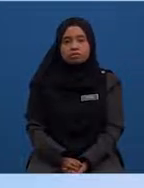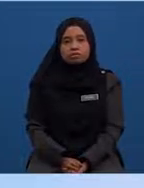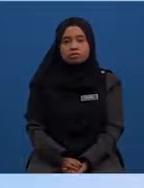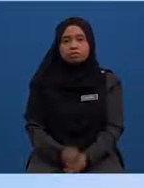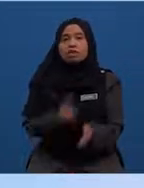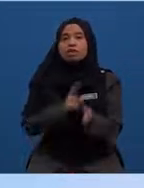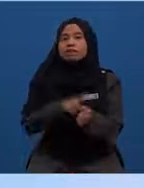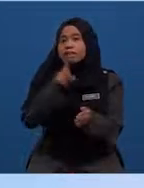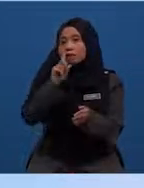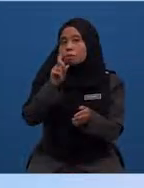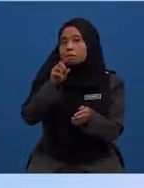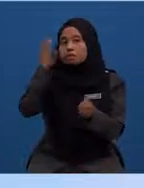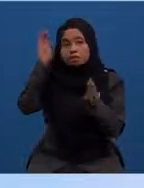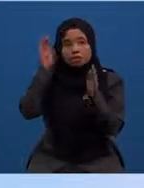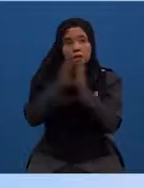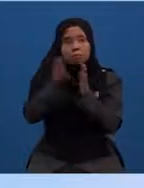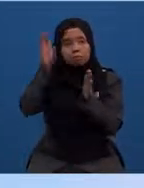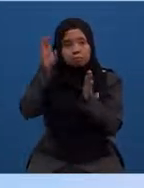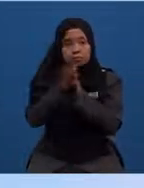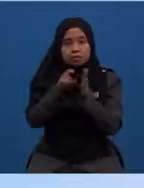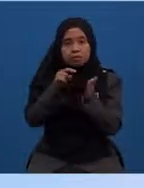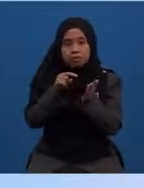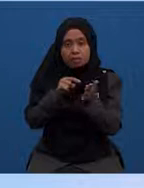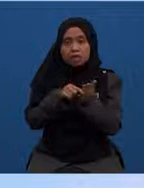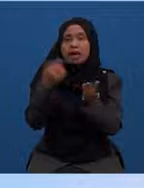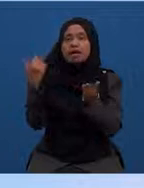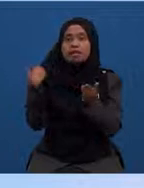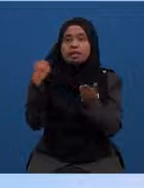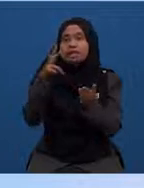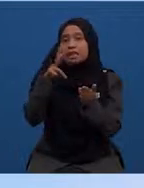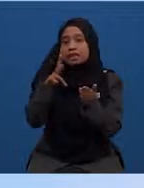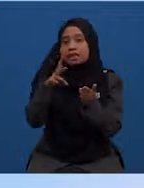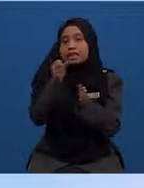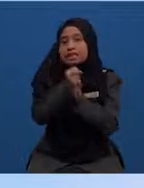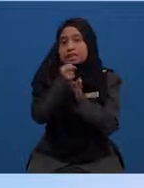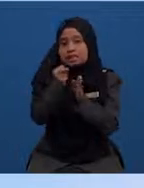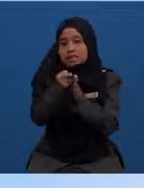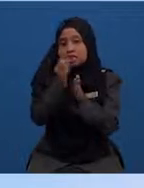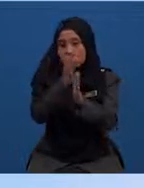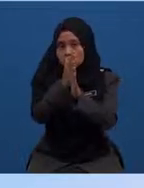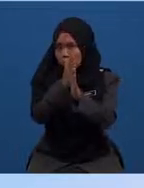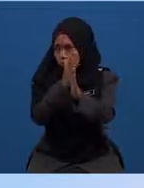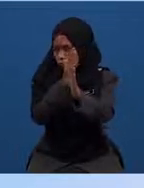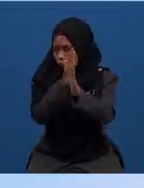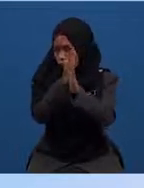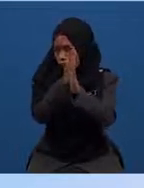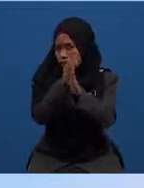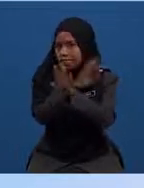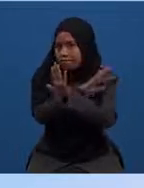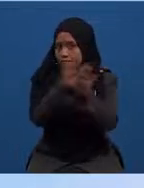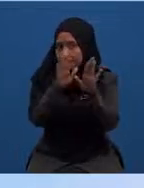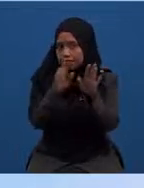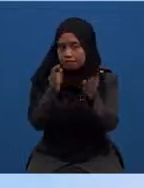di mana gambar-gambar tersebut mempunyai tiga bilangan sisi lurus, tiada